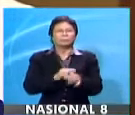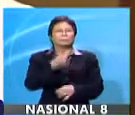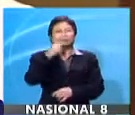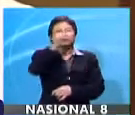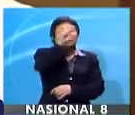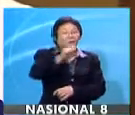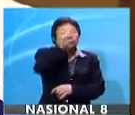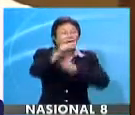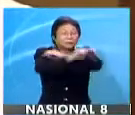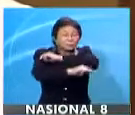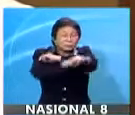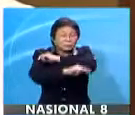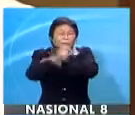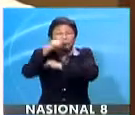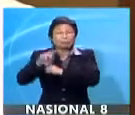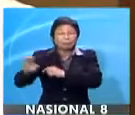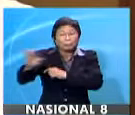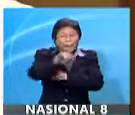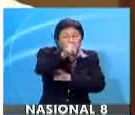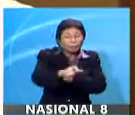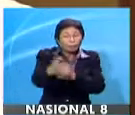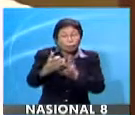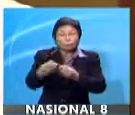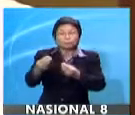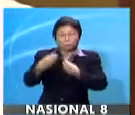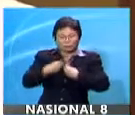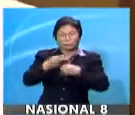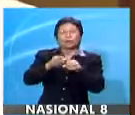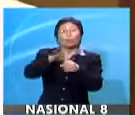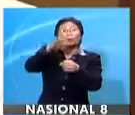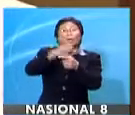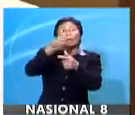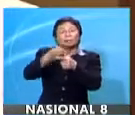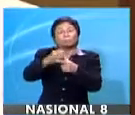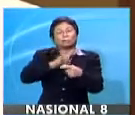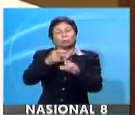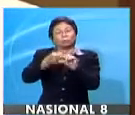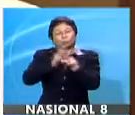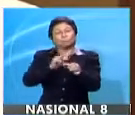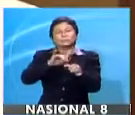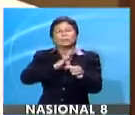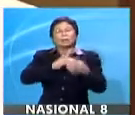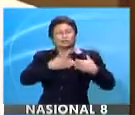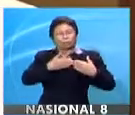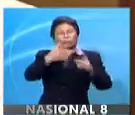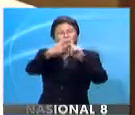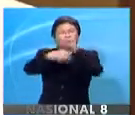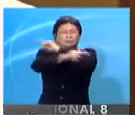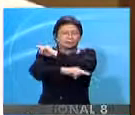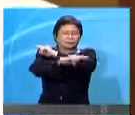mereka ingin bagi saya undi atau sayur undur diri tapi saya rasa saya dapat